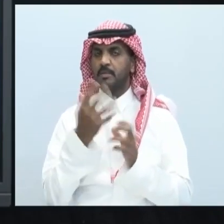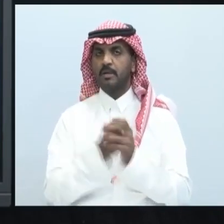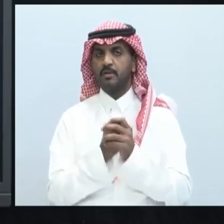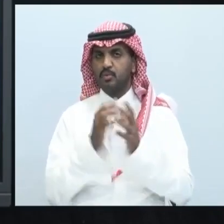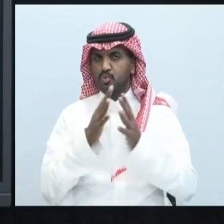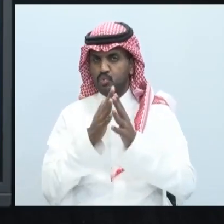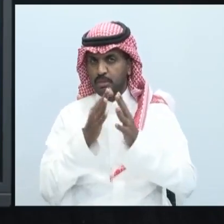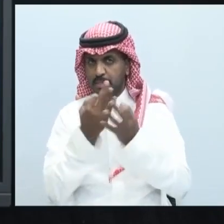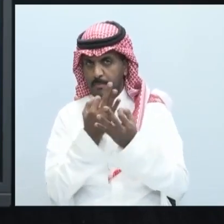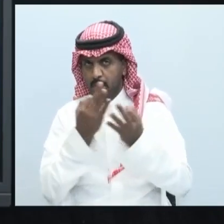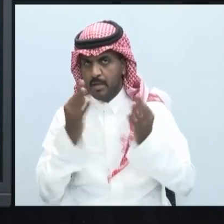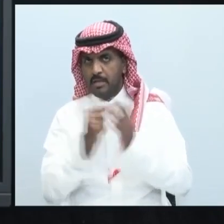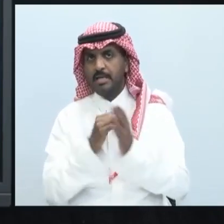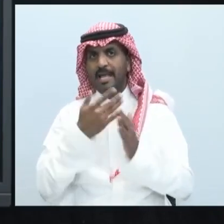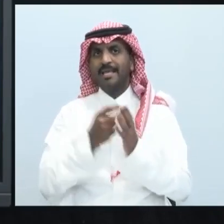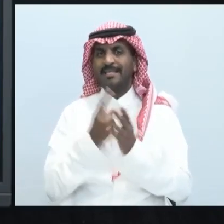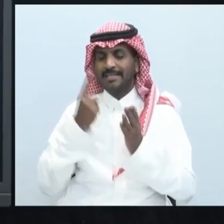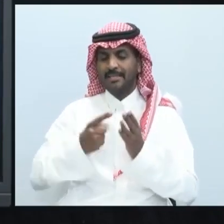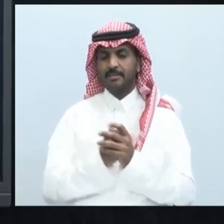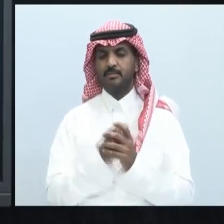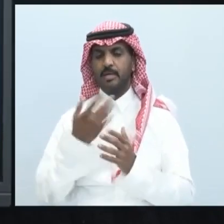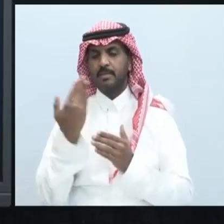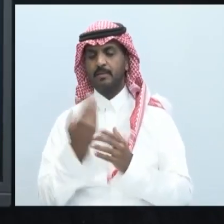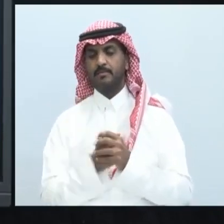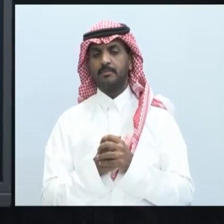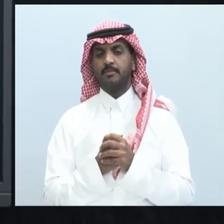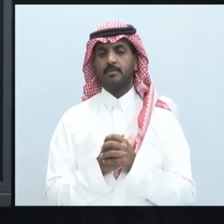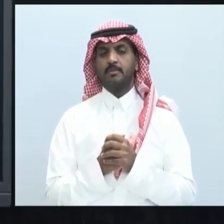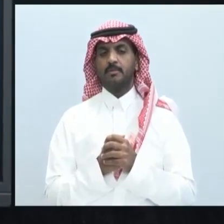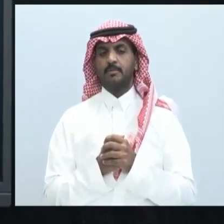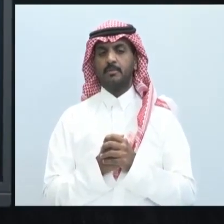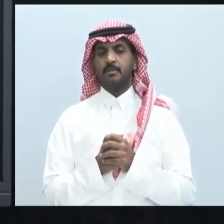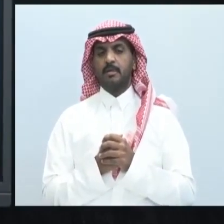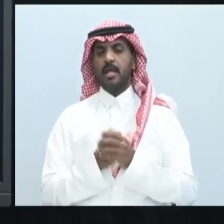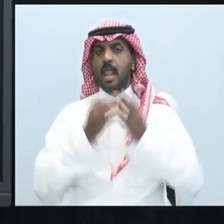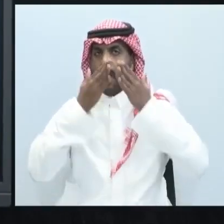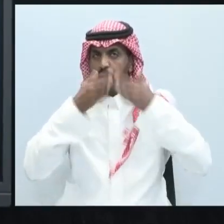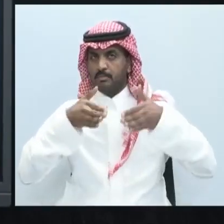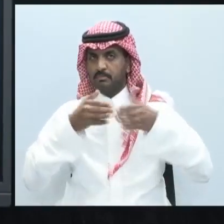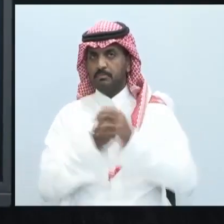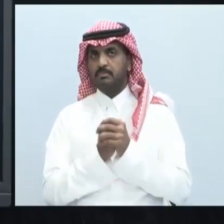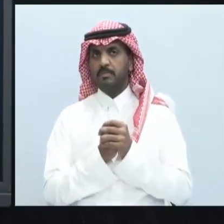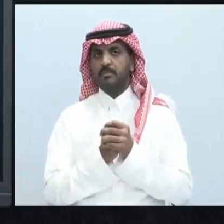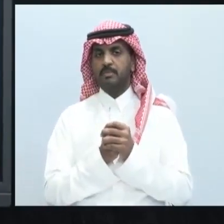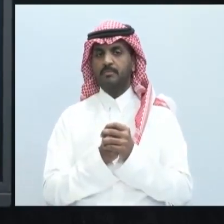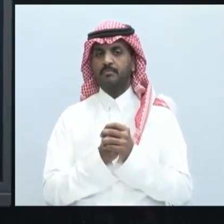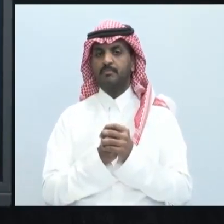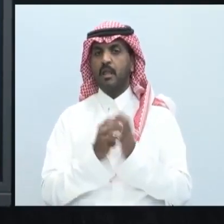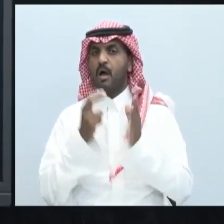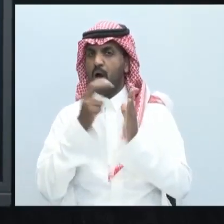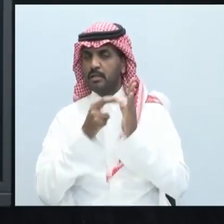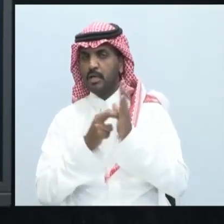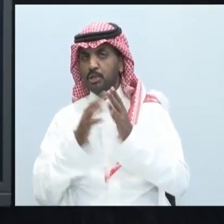الاكثر شمولا الى الاكثر تحديدا كما ذكرنا قبل قليل ان الهرم يكون دائما في القاعده كبير